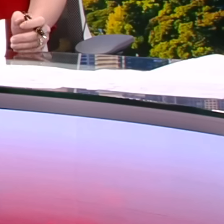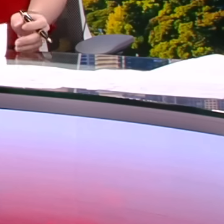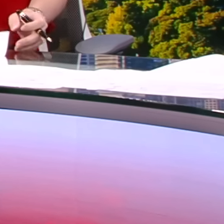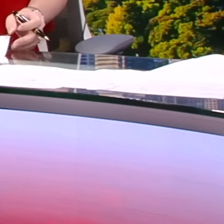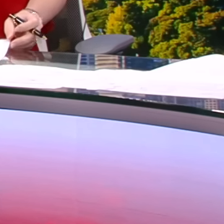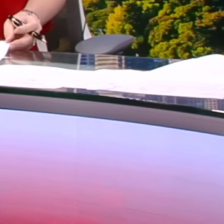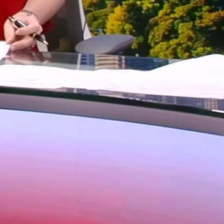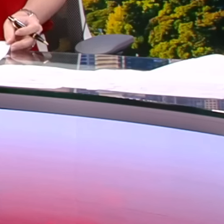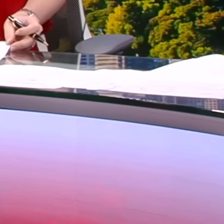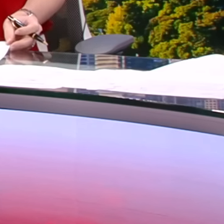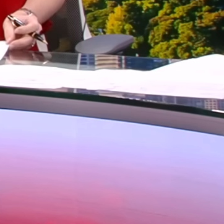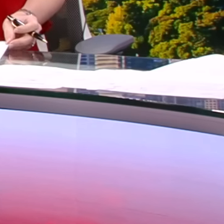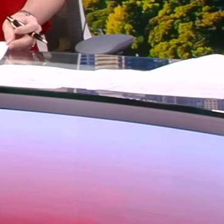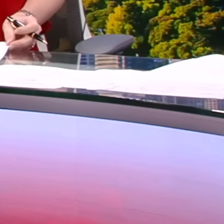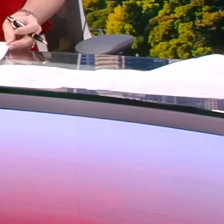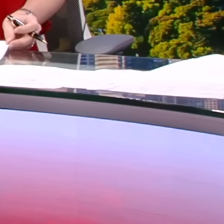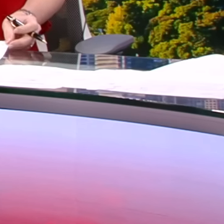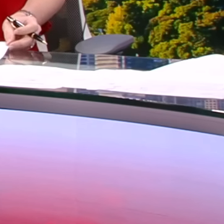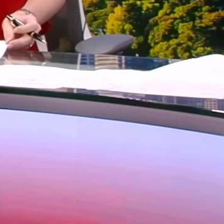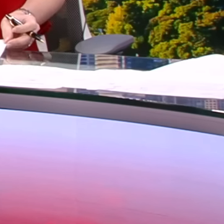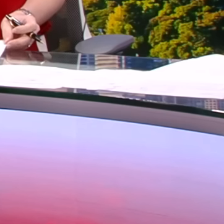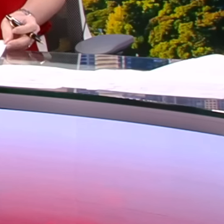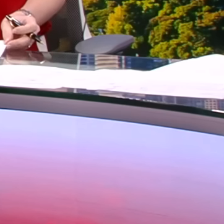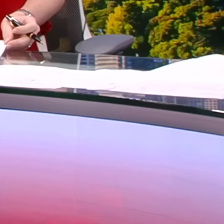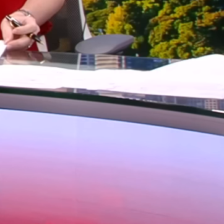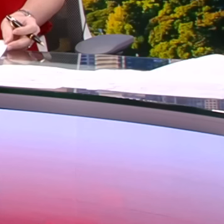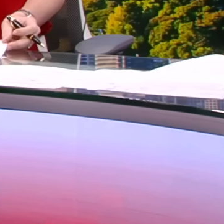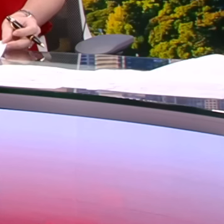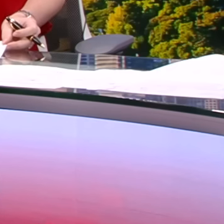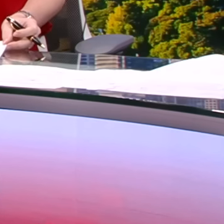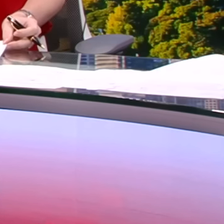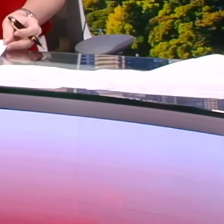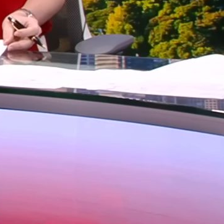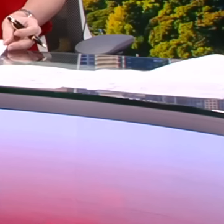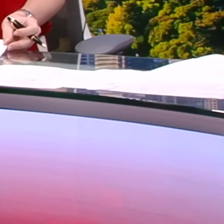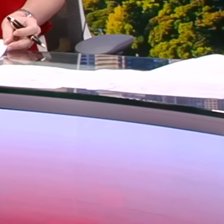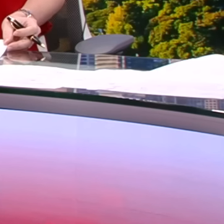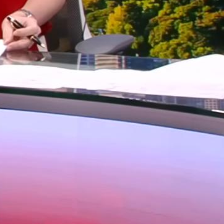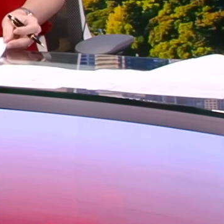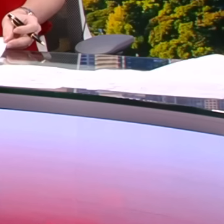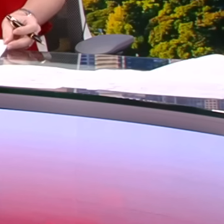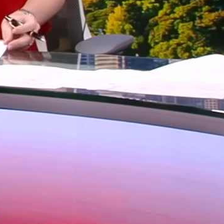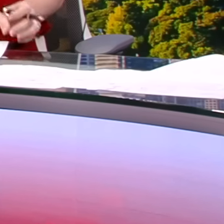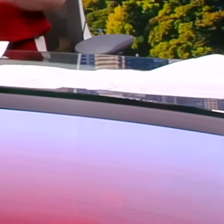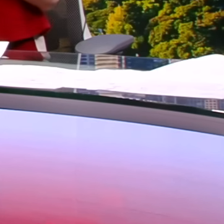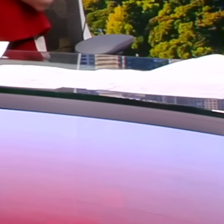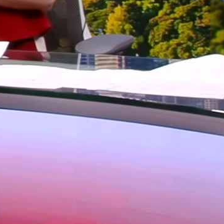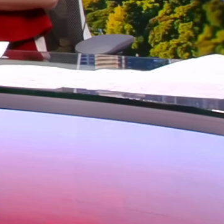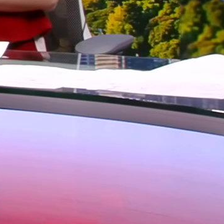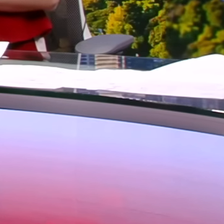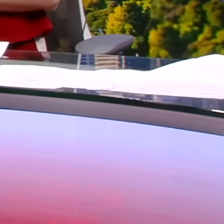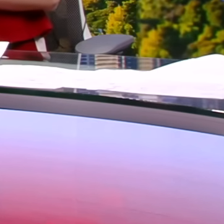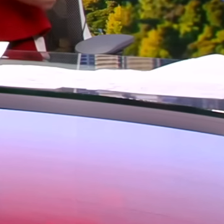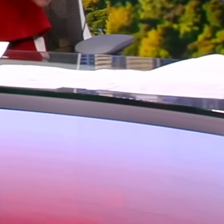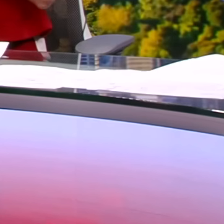ขึ้นนะคะเพราะว่าตอนนี้ยังมีพายุที่ก่อตัวในมหาสมุทรเนี่ยกว่า17ลูกเลยนะคะที่น่าสนใจก็คือจะมีลูกไหนบ้